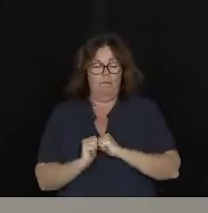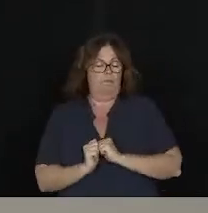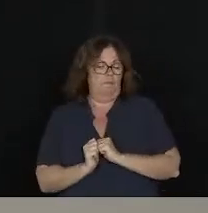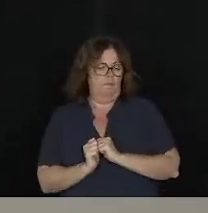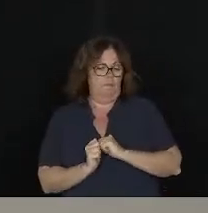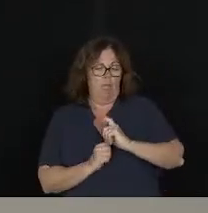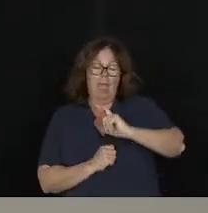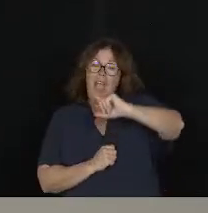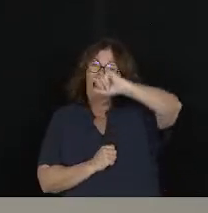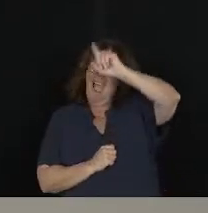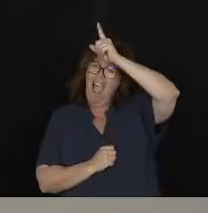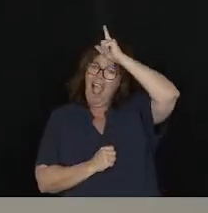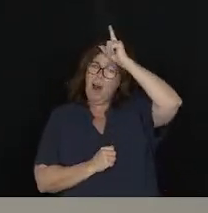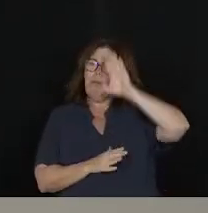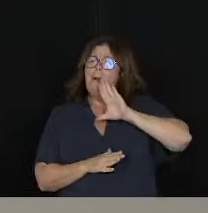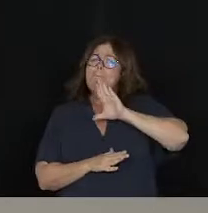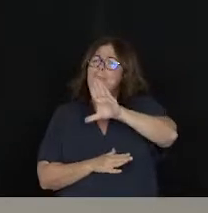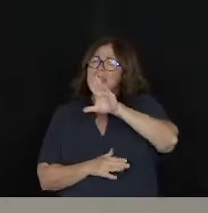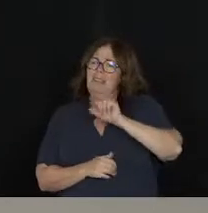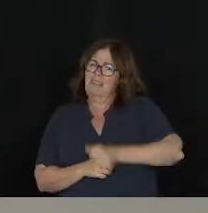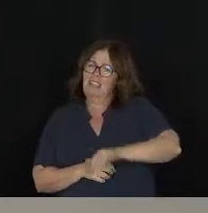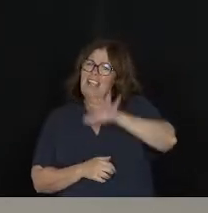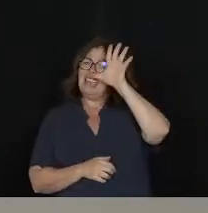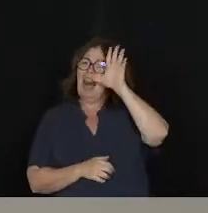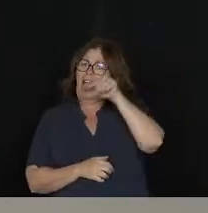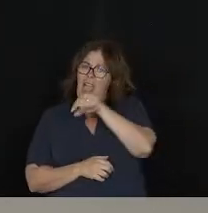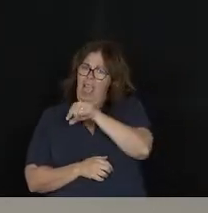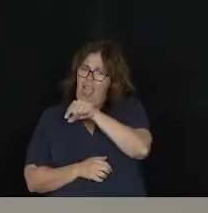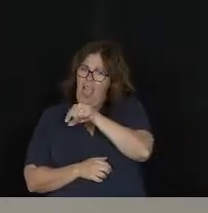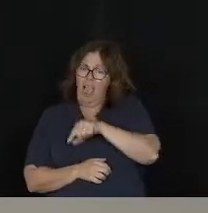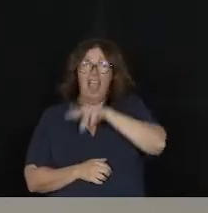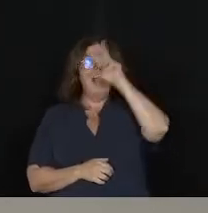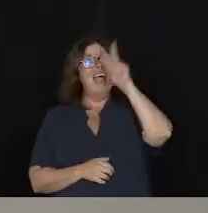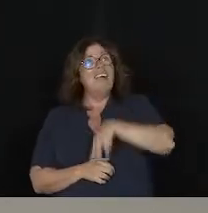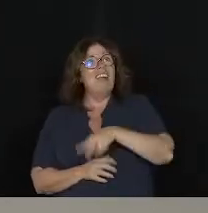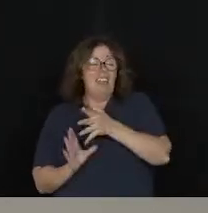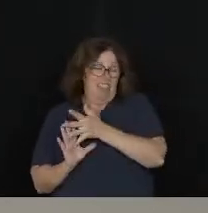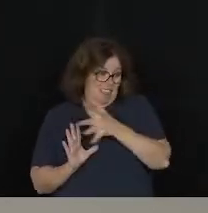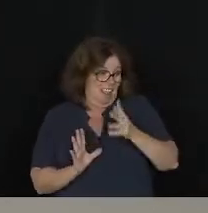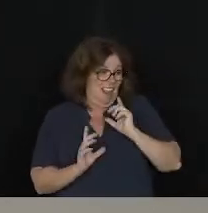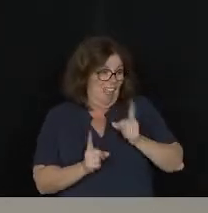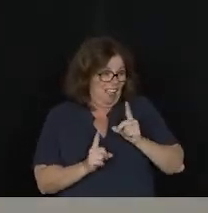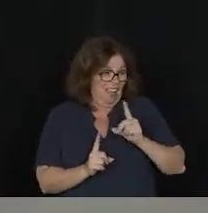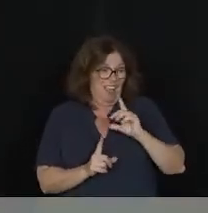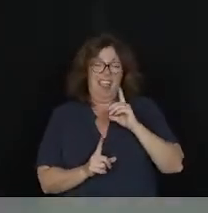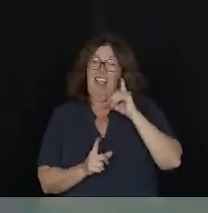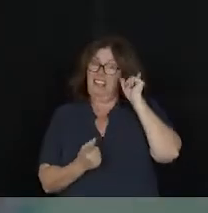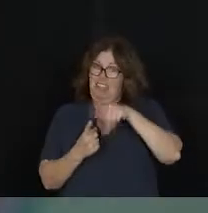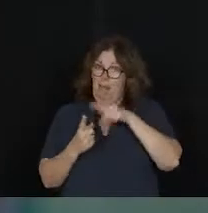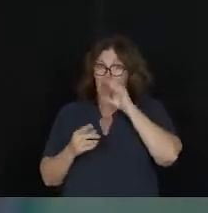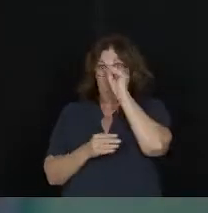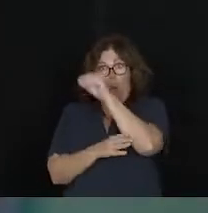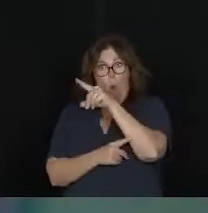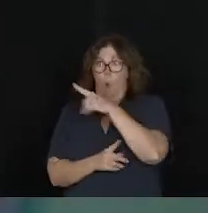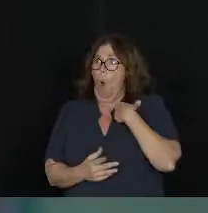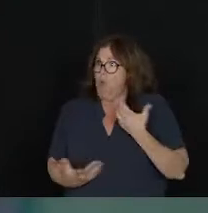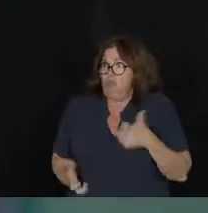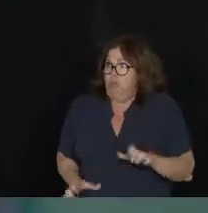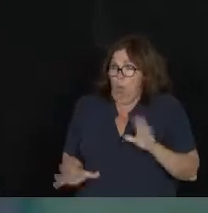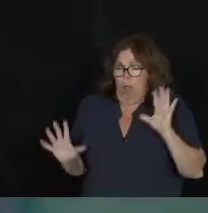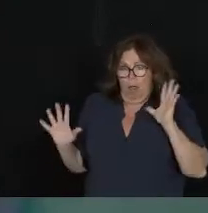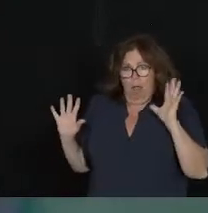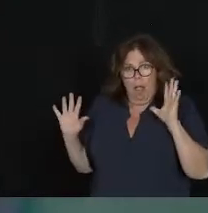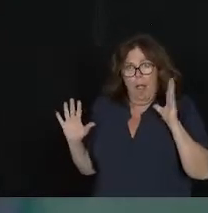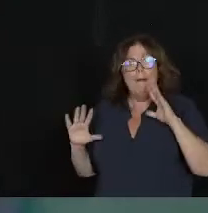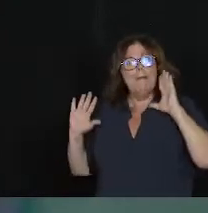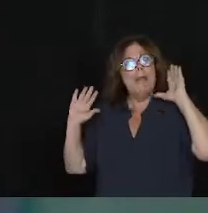l'Allemagne d'Hitler n'a pas voulu la guerre qui est en train de se mettre en place avec la Pologne. Il n'en reste pas moins que cette guerre